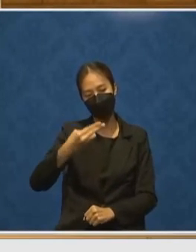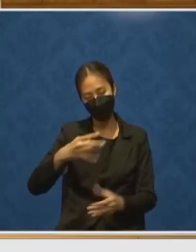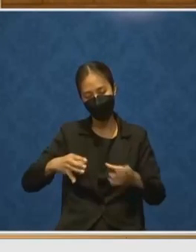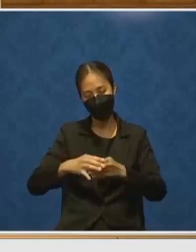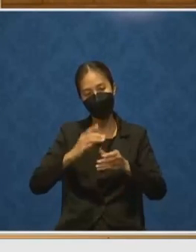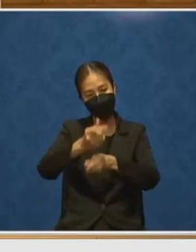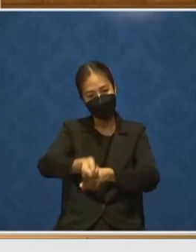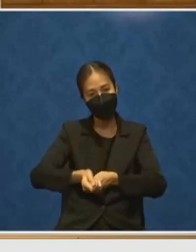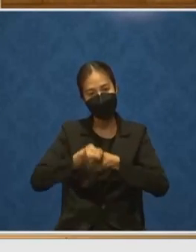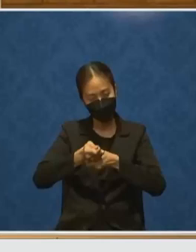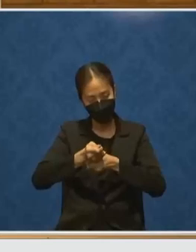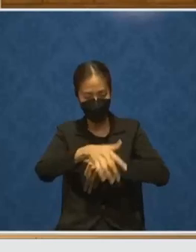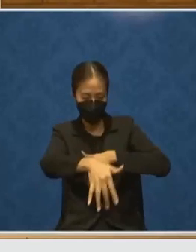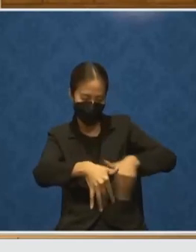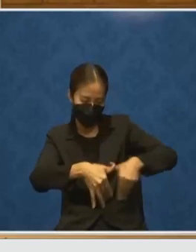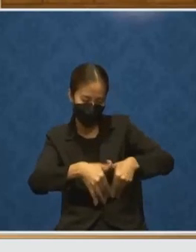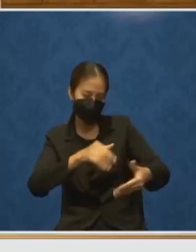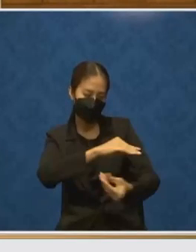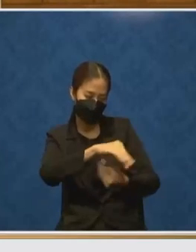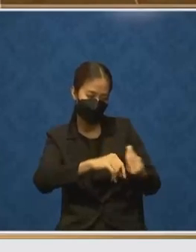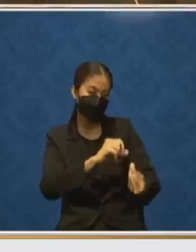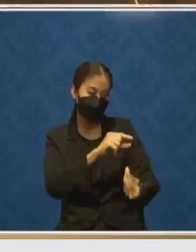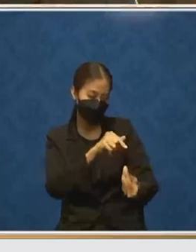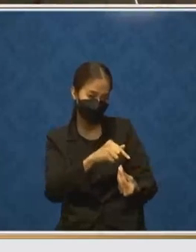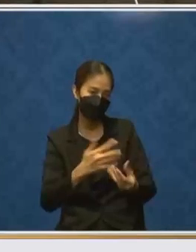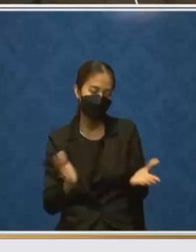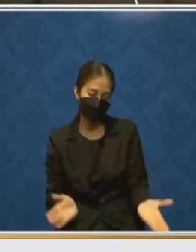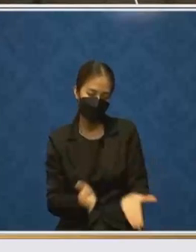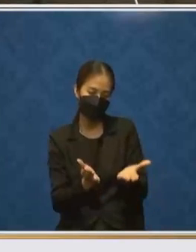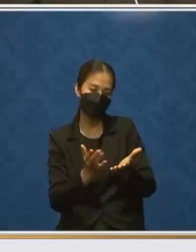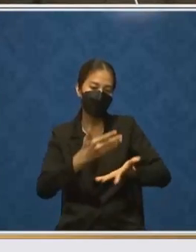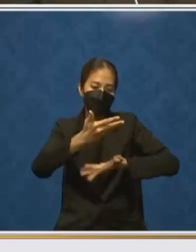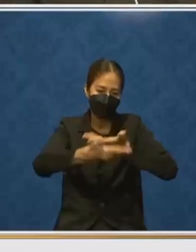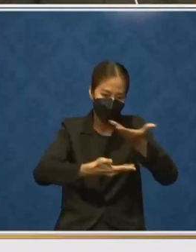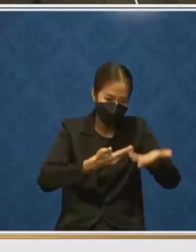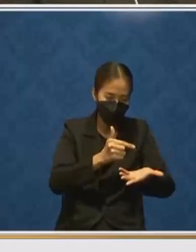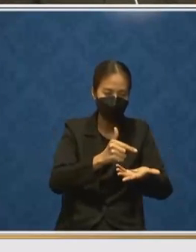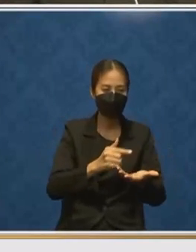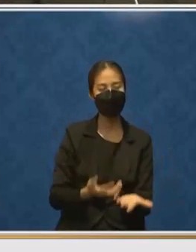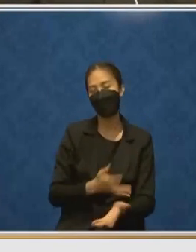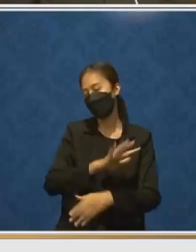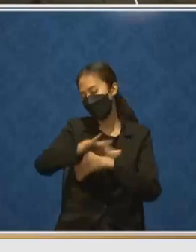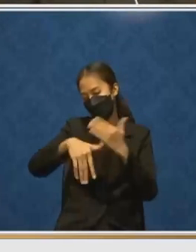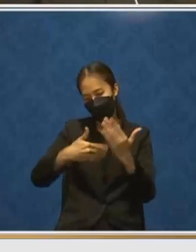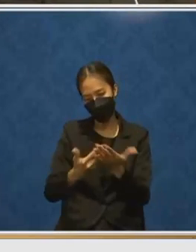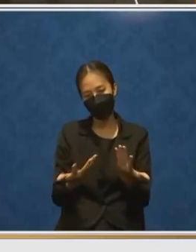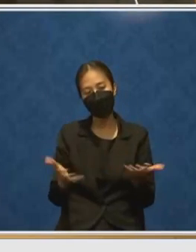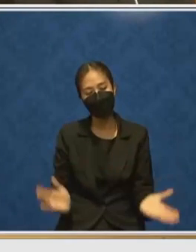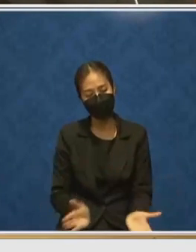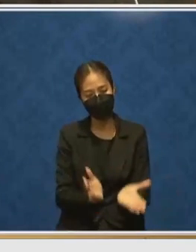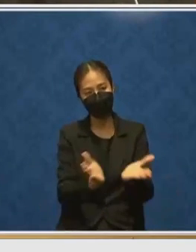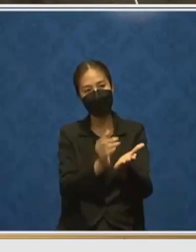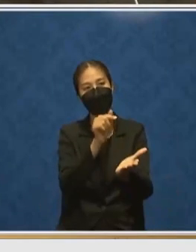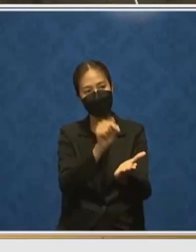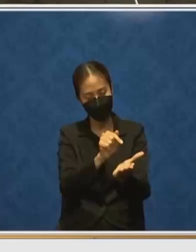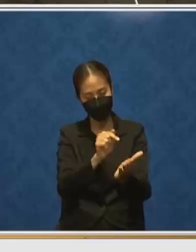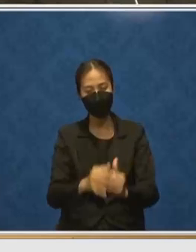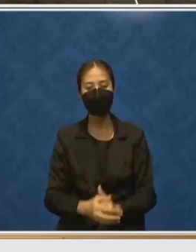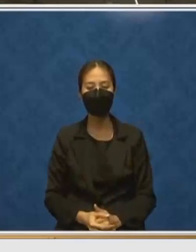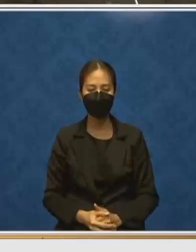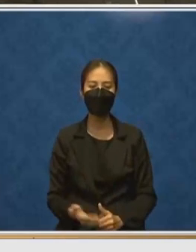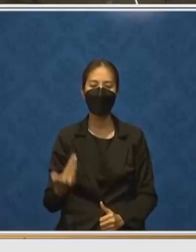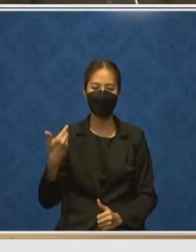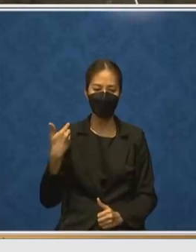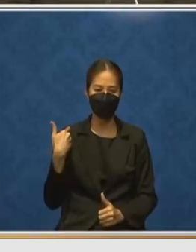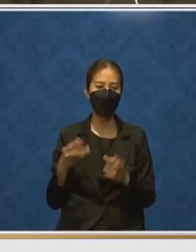รและวิสาหกิจชุมชนส่งเสริมช่องทางการตลาดสินค้าชุมชนให้ครอบคลุมทุกช่องทางรวมทั้งส่งเสริมการพัฒนากลไ